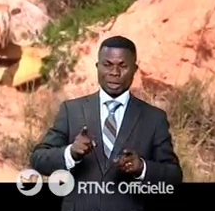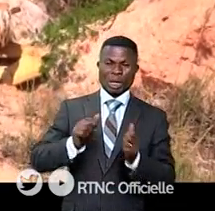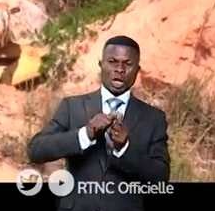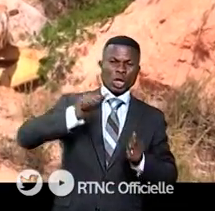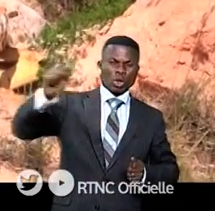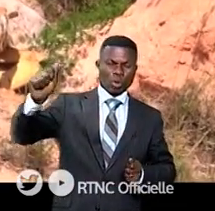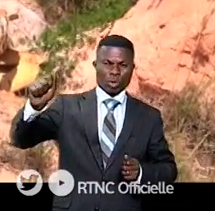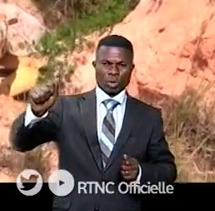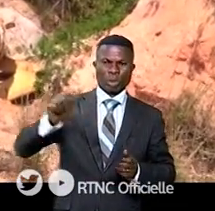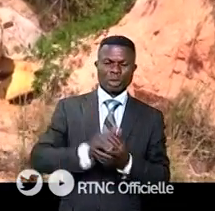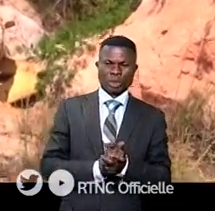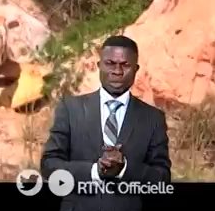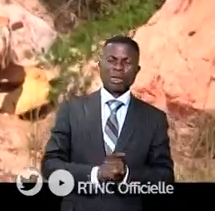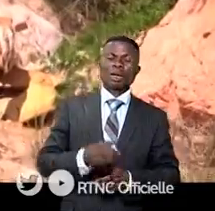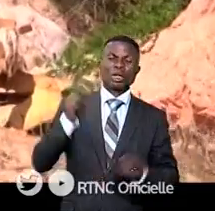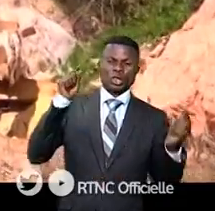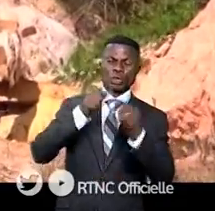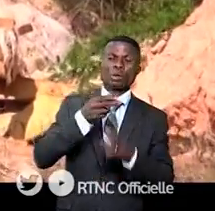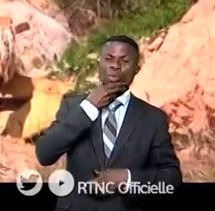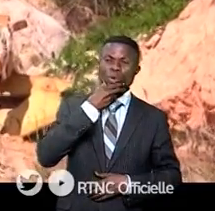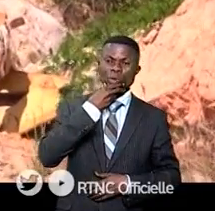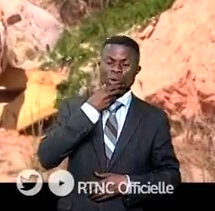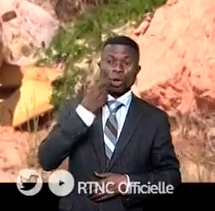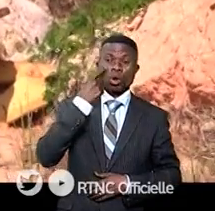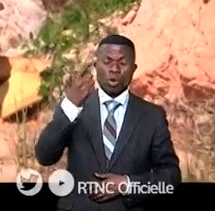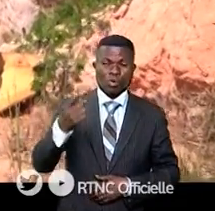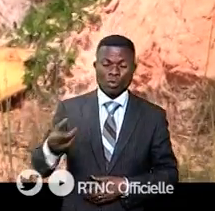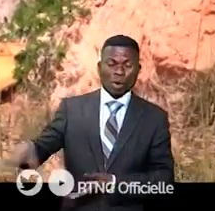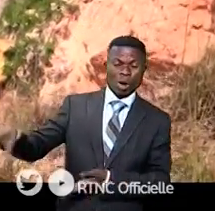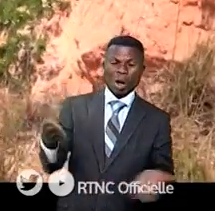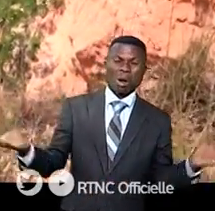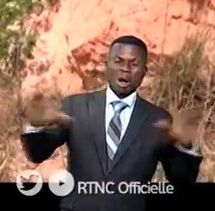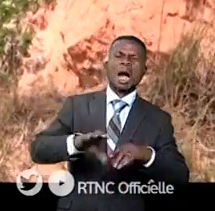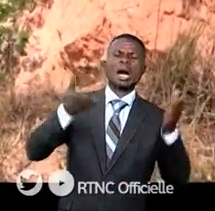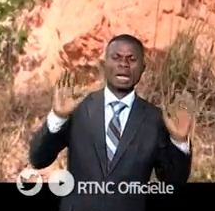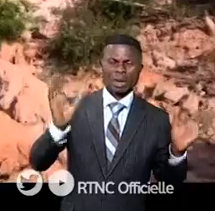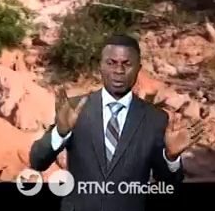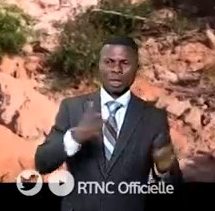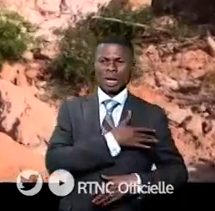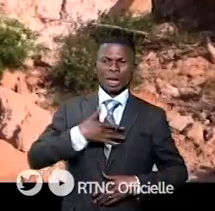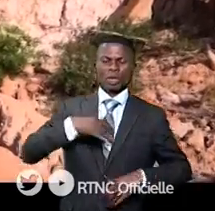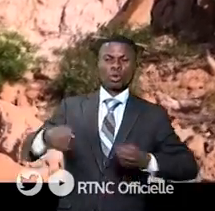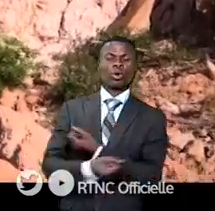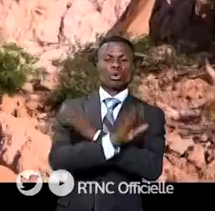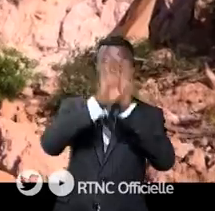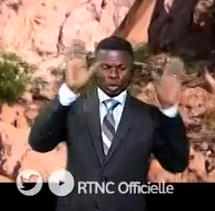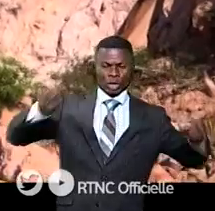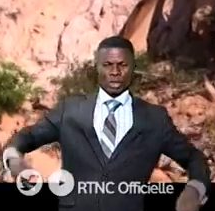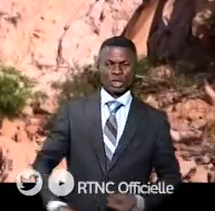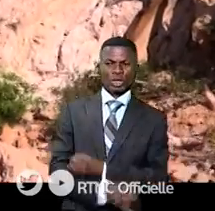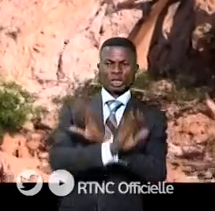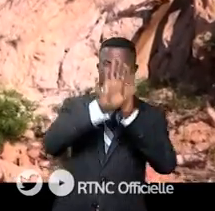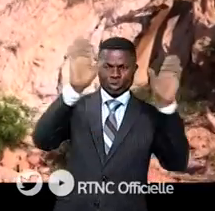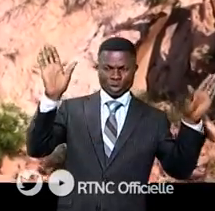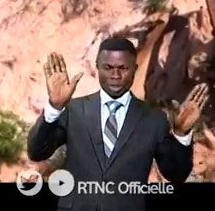kilométrique 91 de Mbujimayi, c'est la découverte d'une érosion monstre. Jérusalem, c'est comme ça qu'on appelle